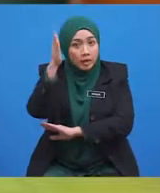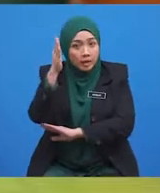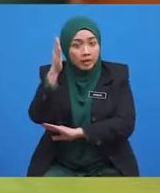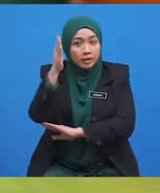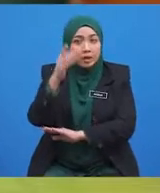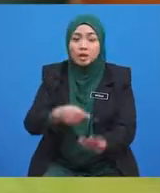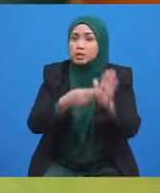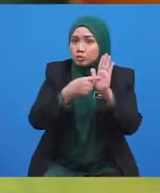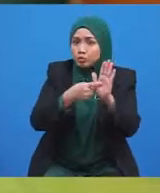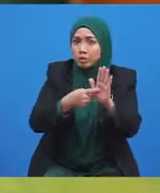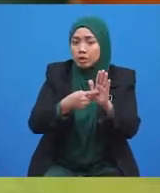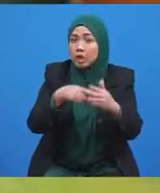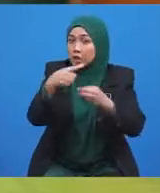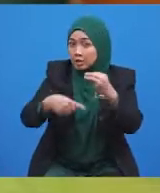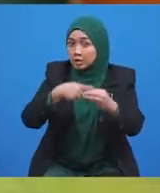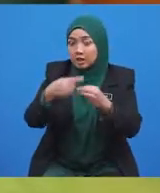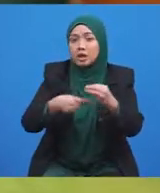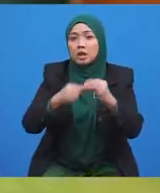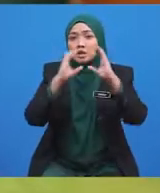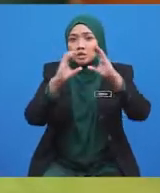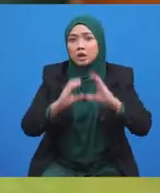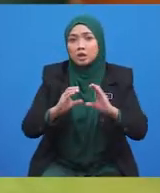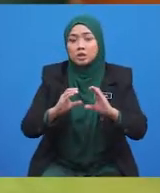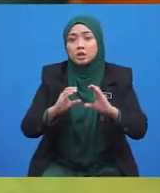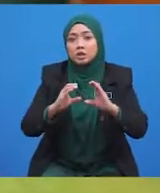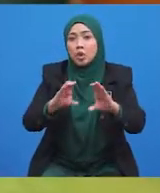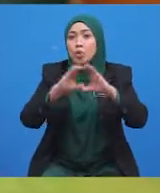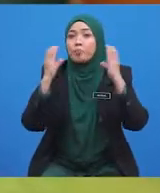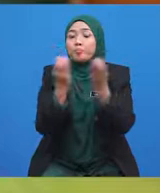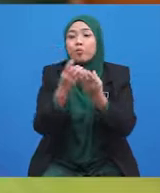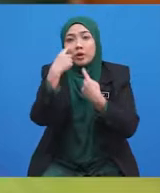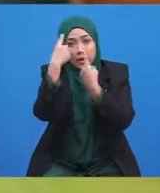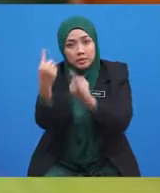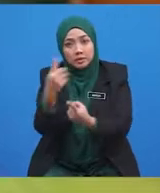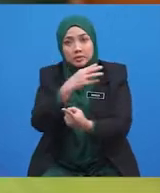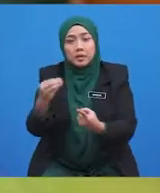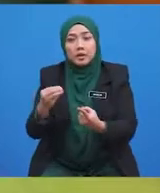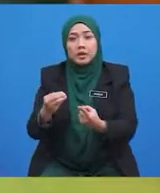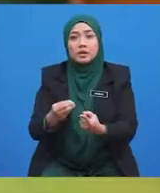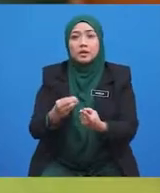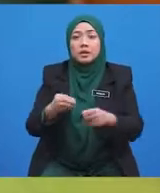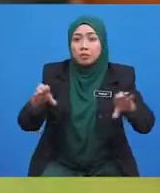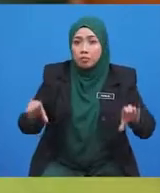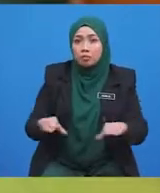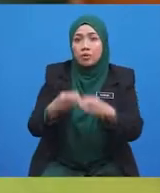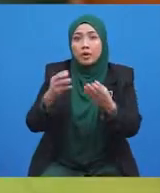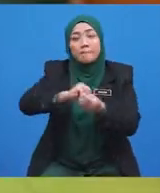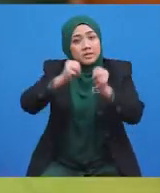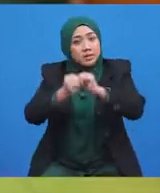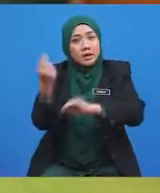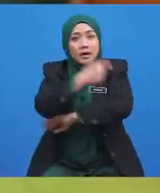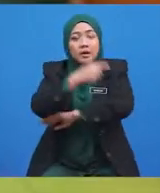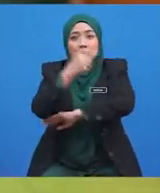didedahkan mengenai cara mengumpul data dan menyelesaikan masalah harian